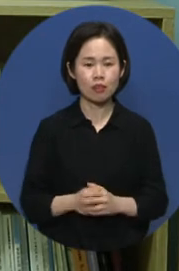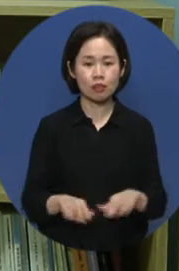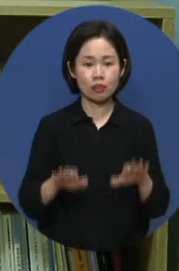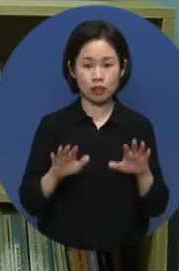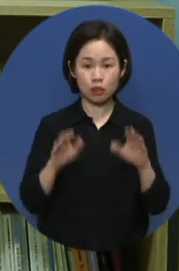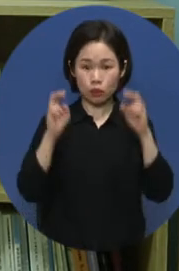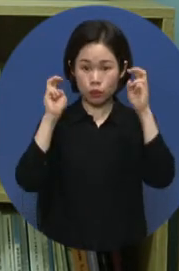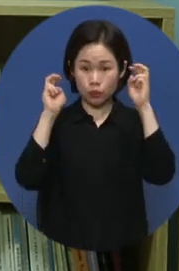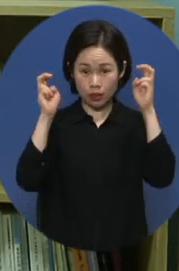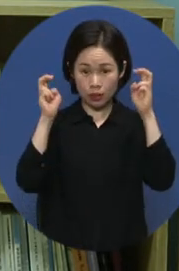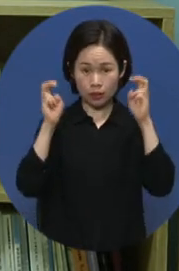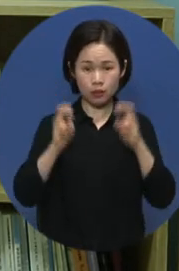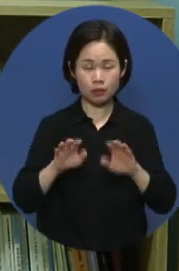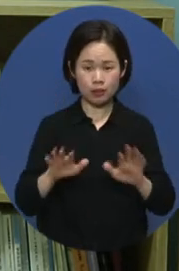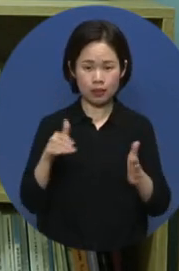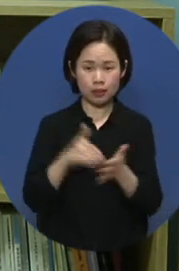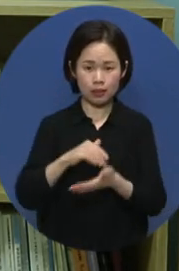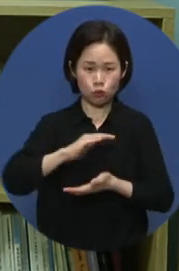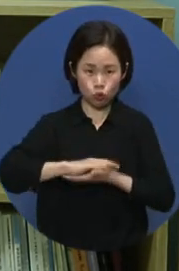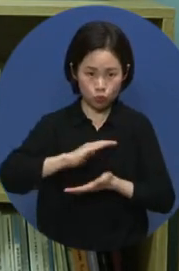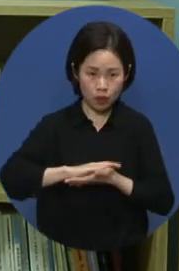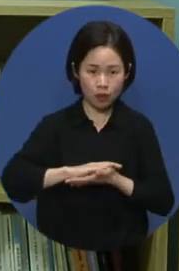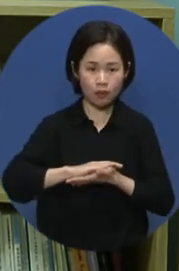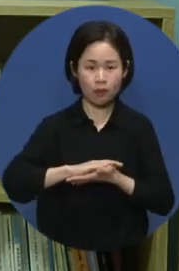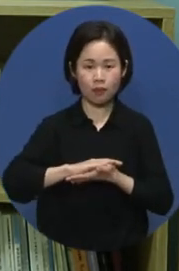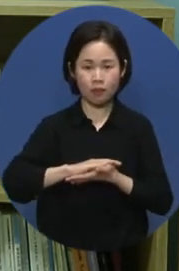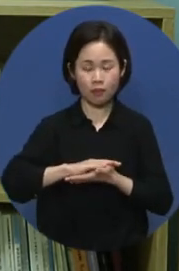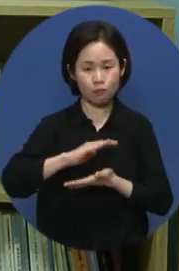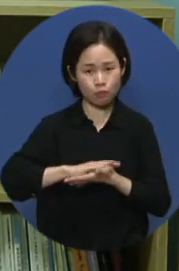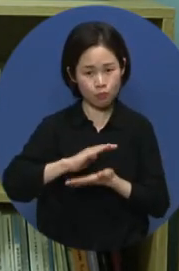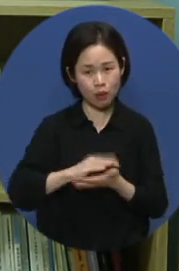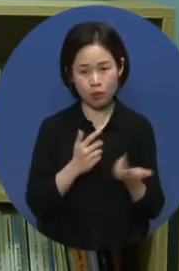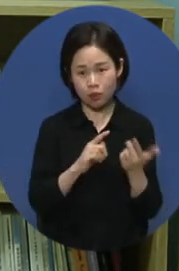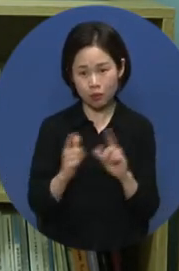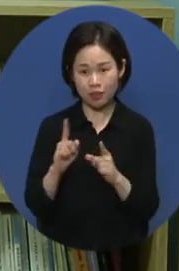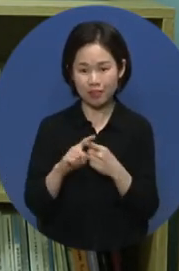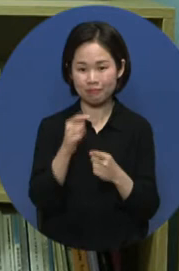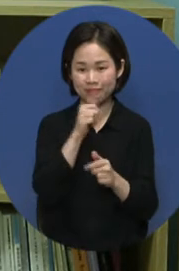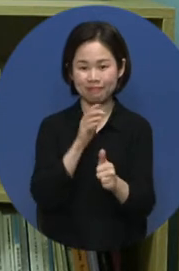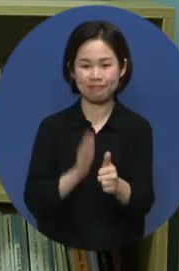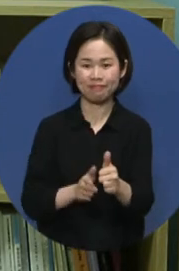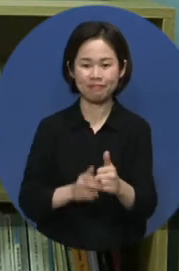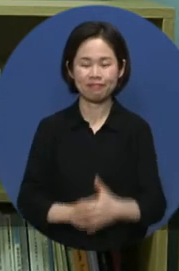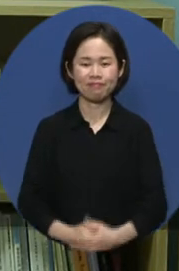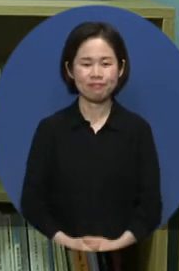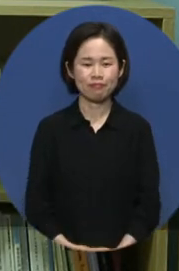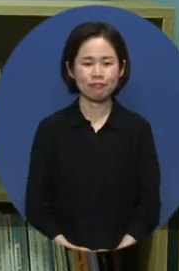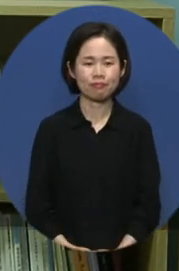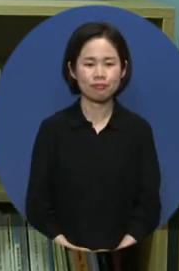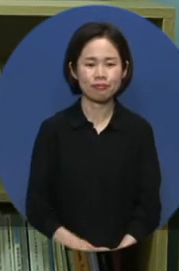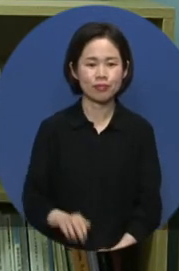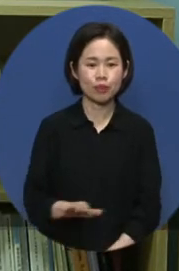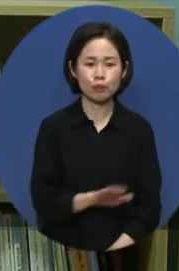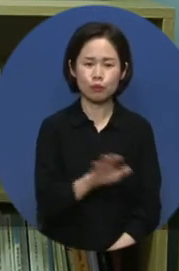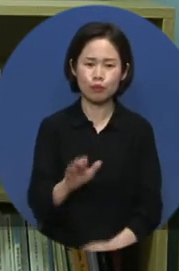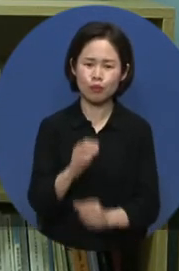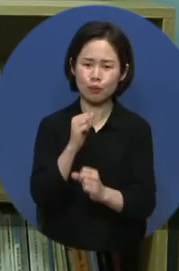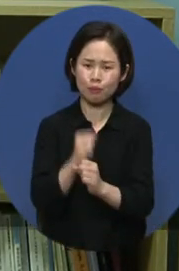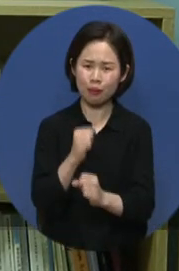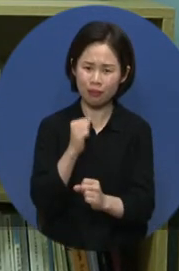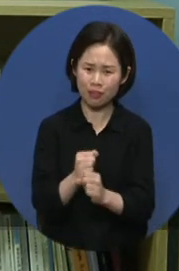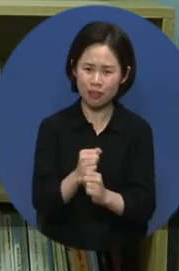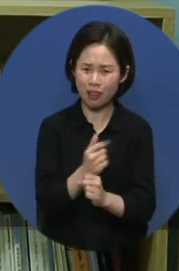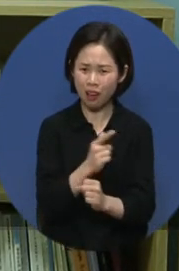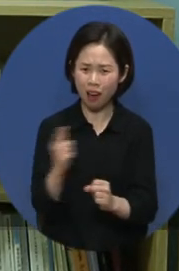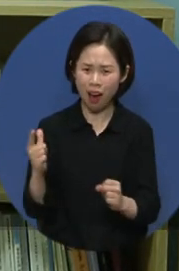현재까지 뭐 출간한 출간물이나 작업물에 대해서 소개를 해주신다면 어떤 게 있을까요? 네, 저희가 만든 게 굉장히 많아서